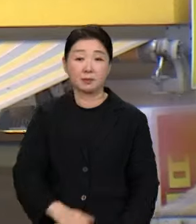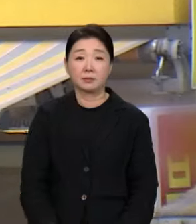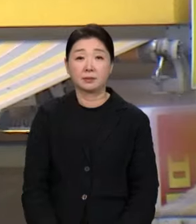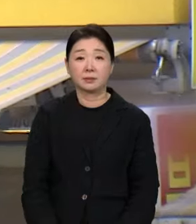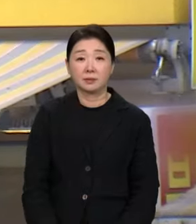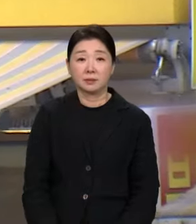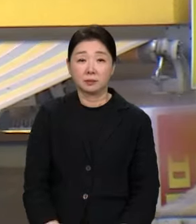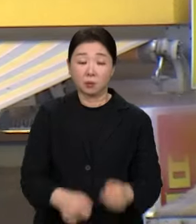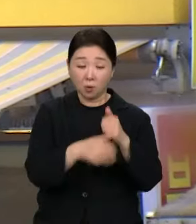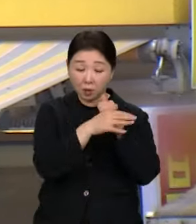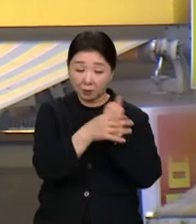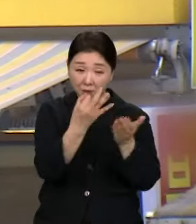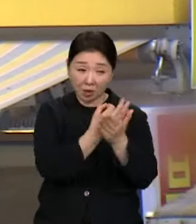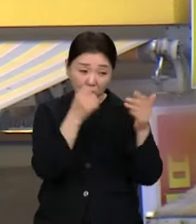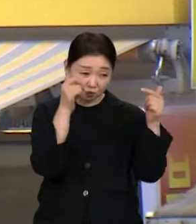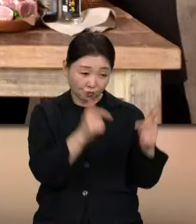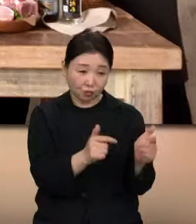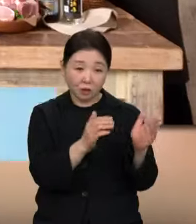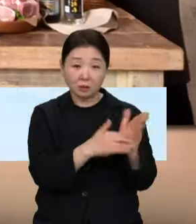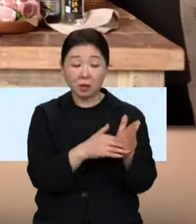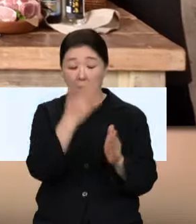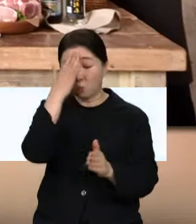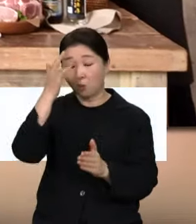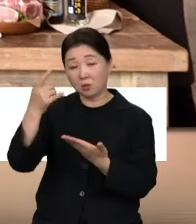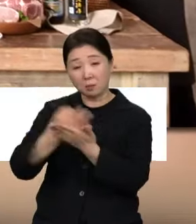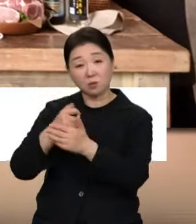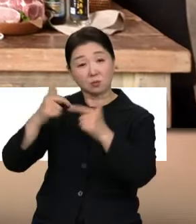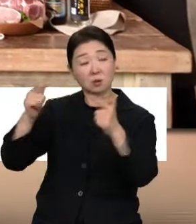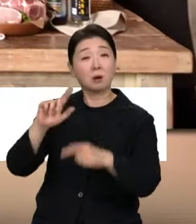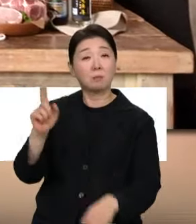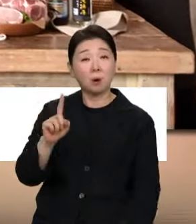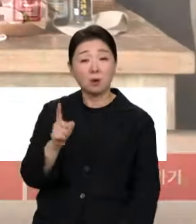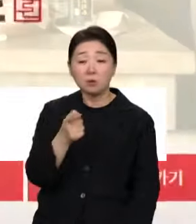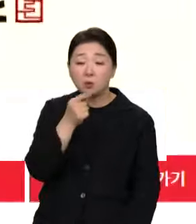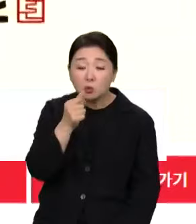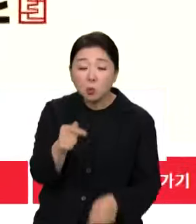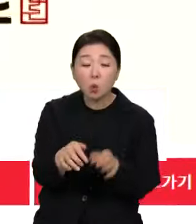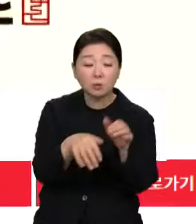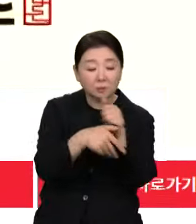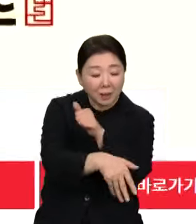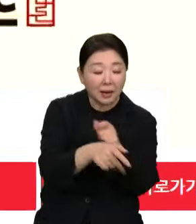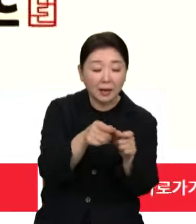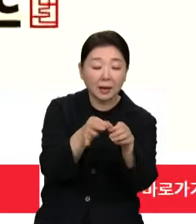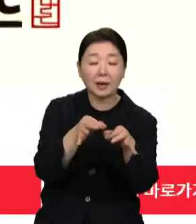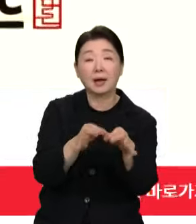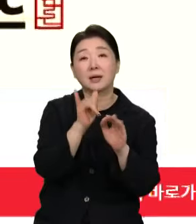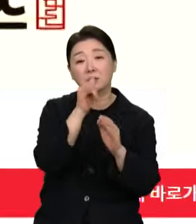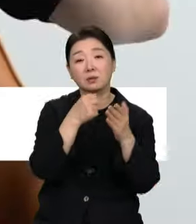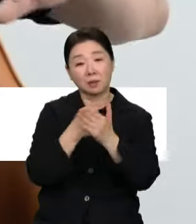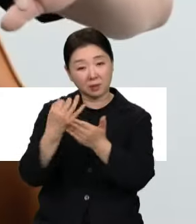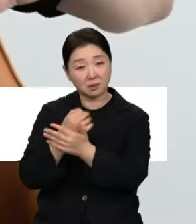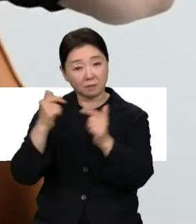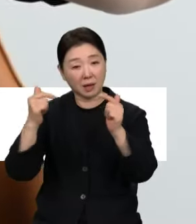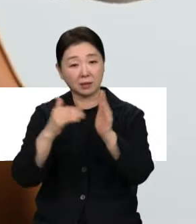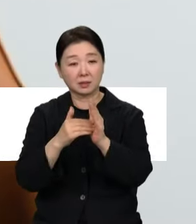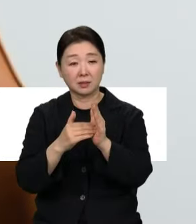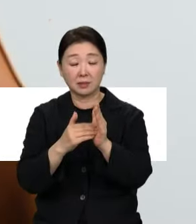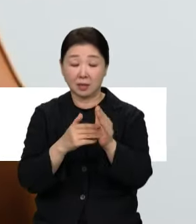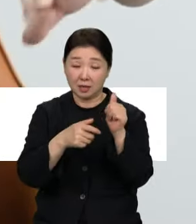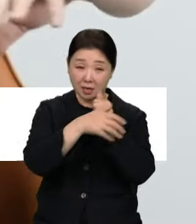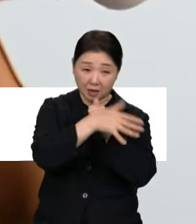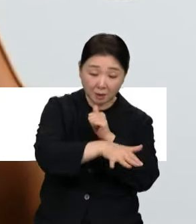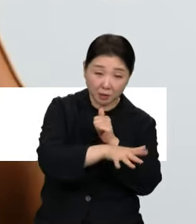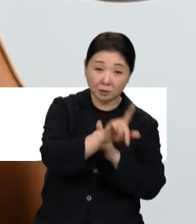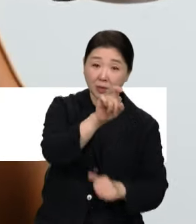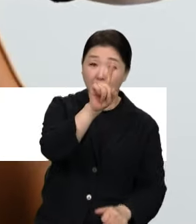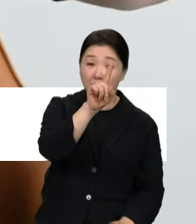또 가맹점 매출이 주는 동안 본사 매출이 급증한 건 소규모 매장이 많아졌기 때문이라 설명했습니다. 가맹점 수가